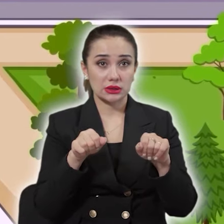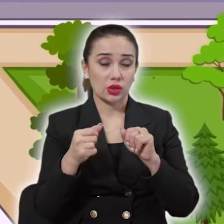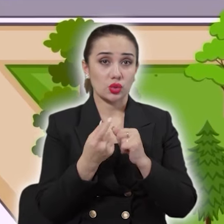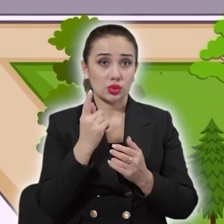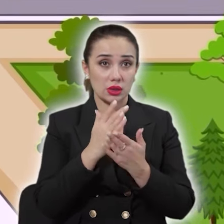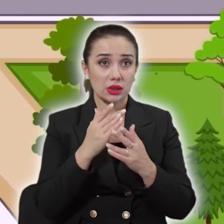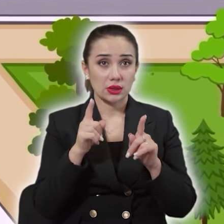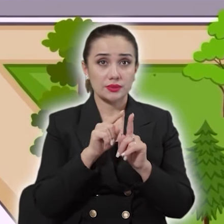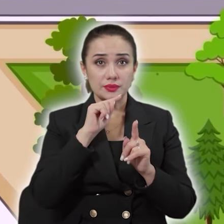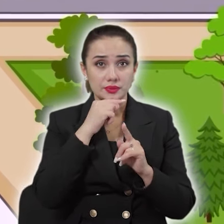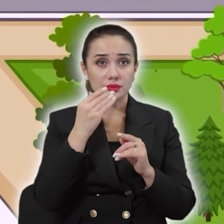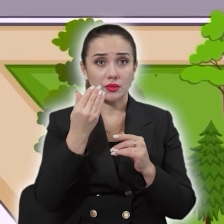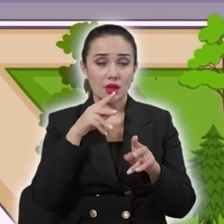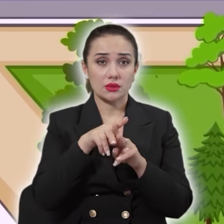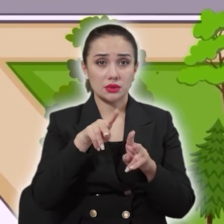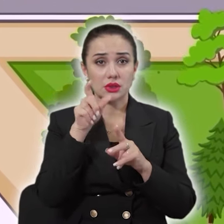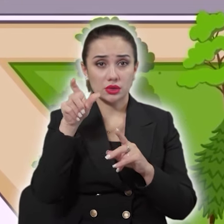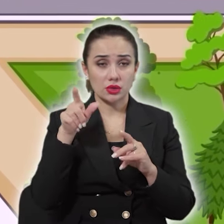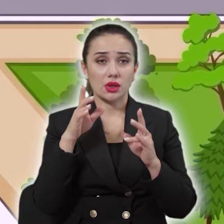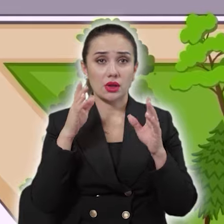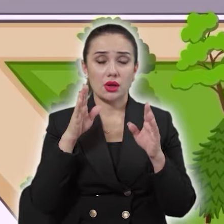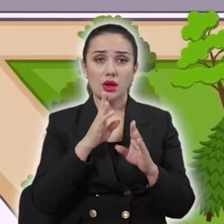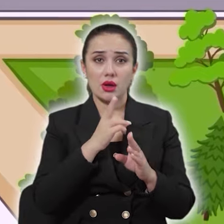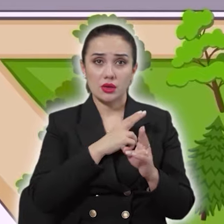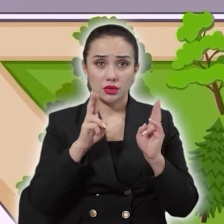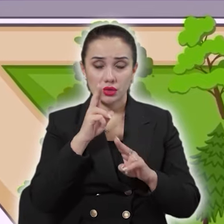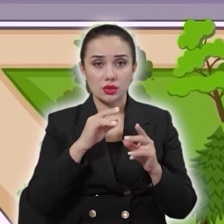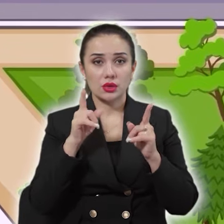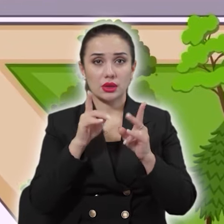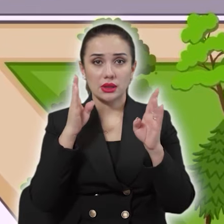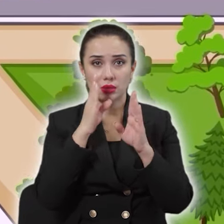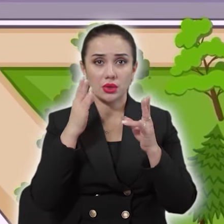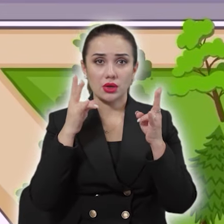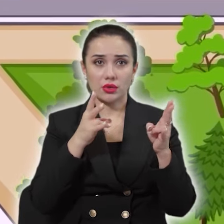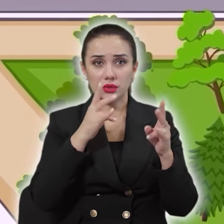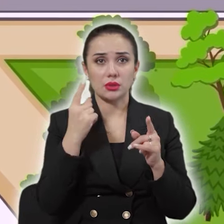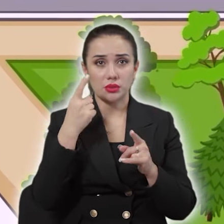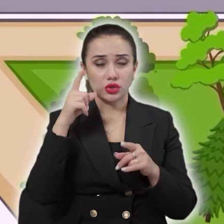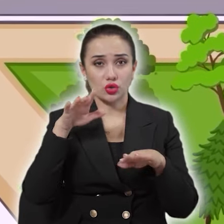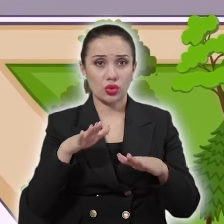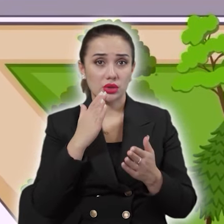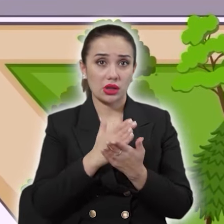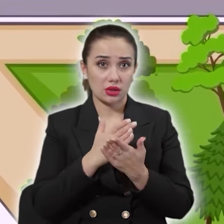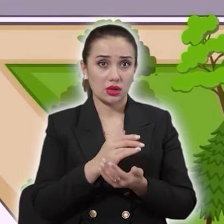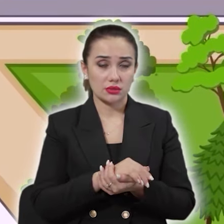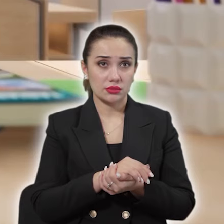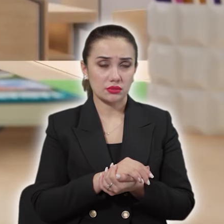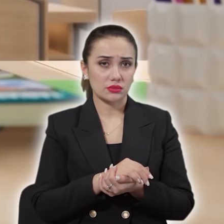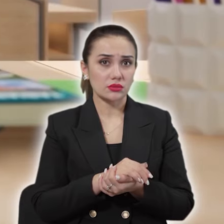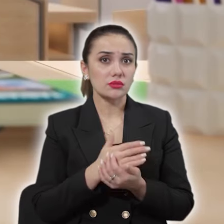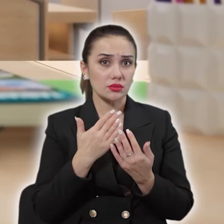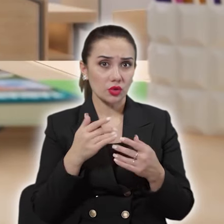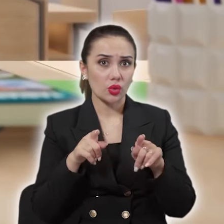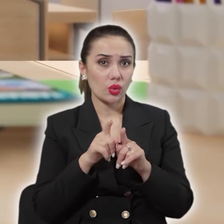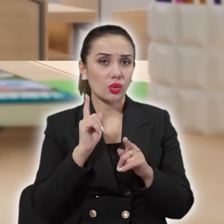Zilzila yuzaga kelganda iqtisodiy zarar va insonlar halokati bo'yicha tabiiy ofatlarning ichidan birinchi o'rinda ekan.